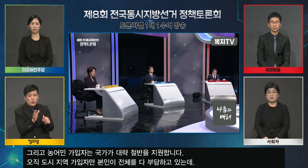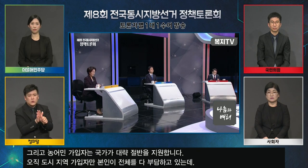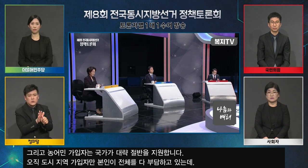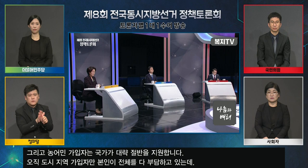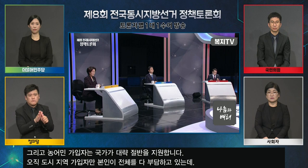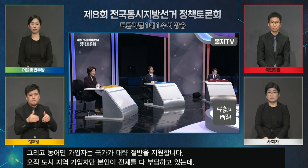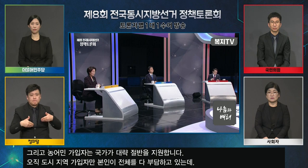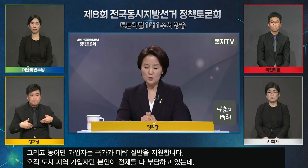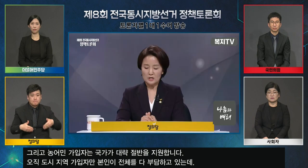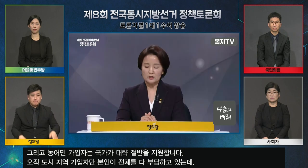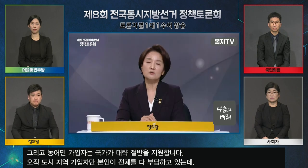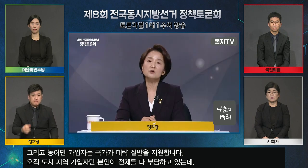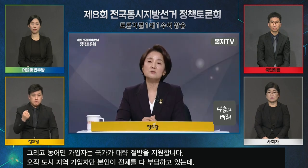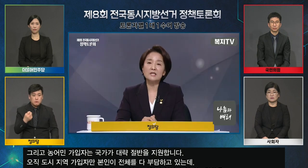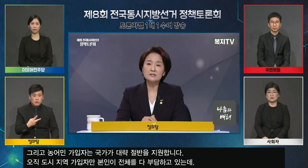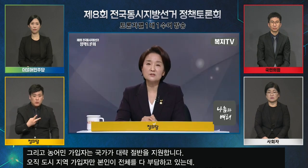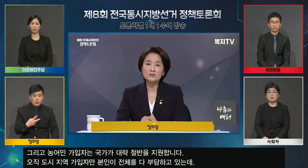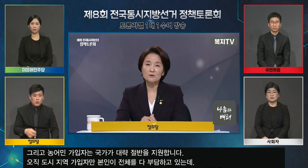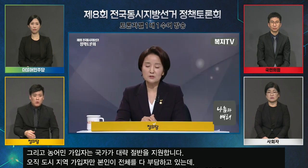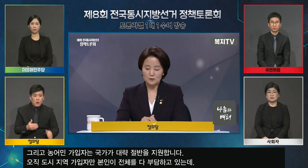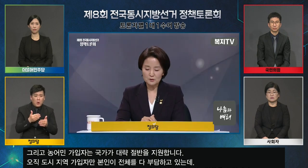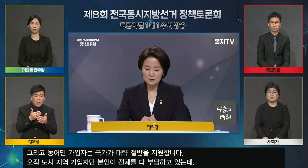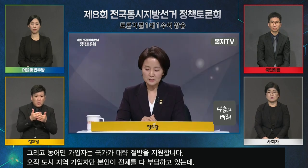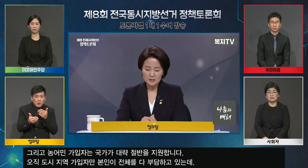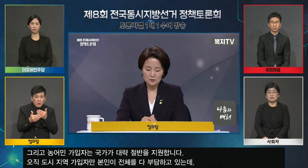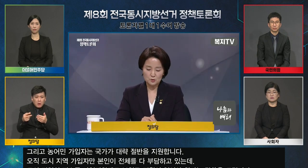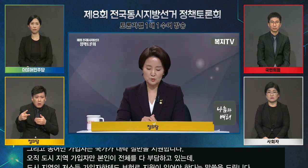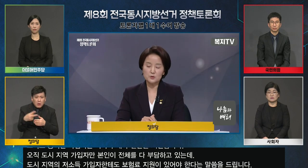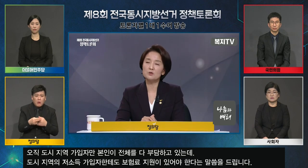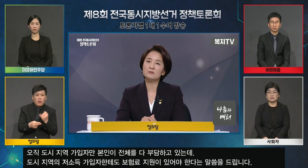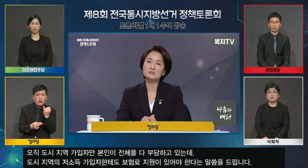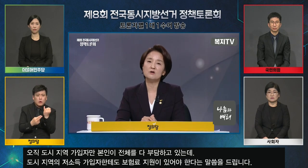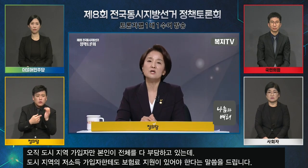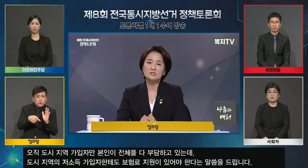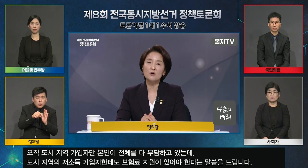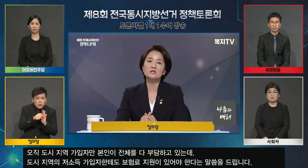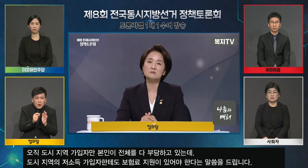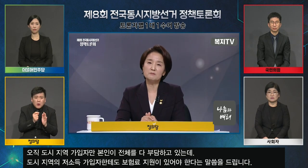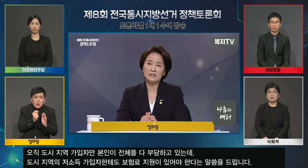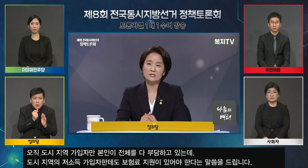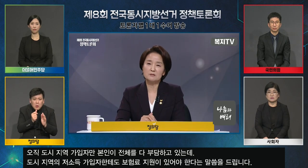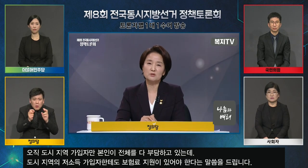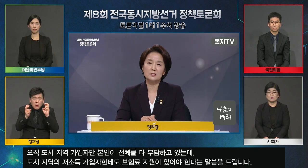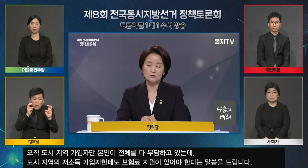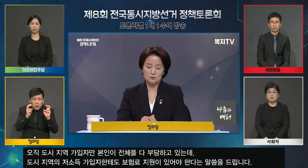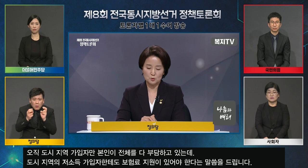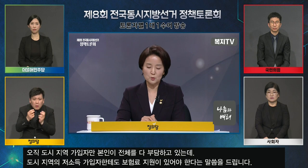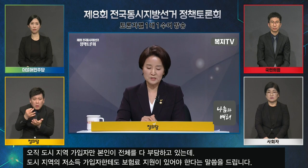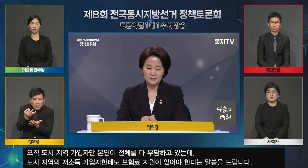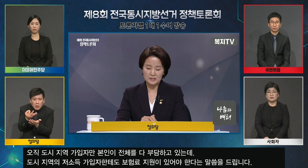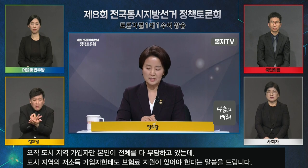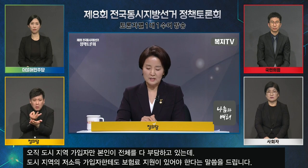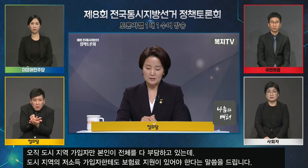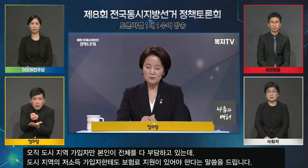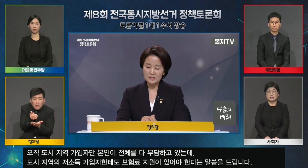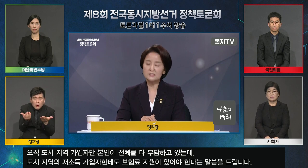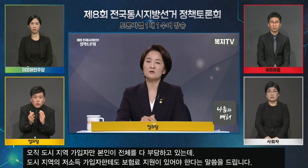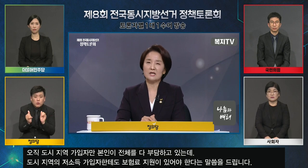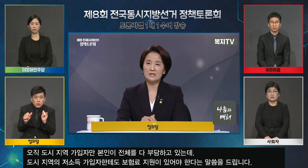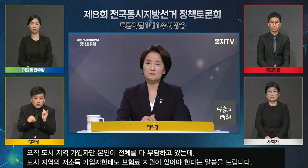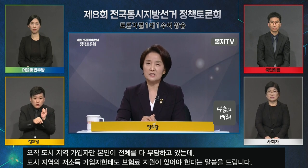드립니다. 그리고 경력 단절을 겪는 여성들, 또 소기업에서 저임금을 받는 불안정 노동자들,